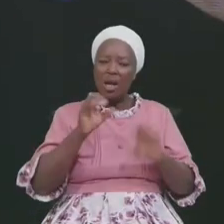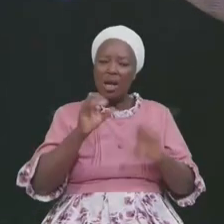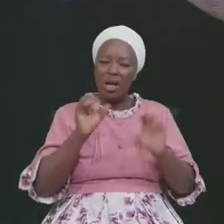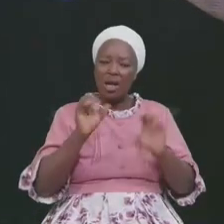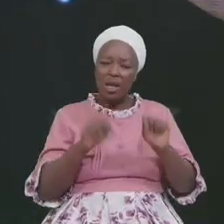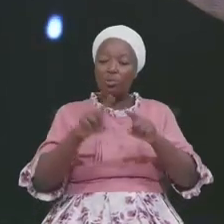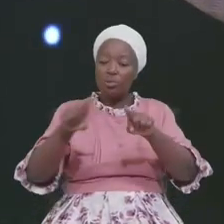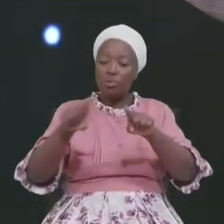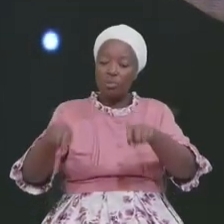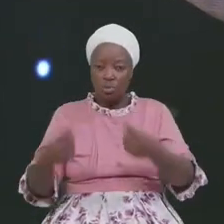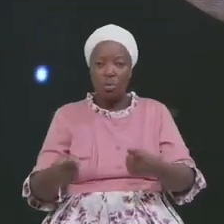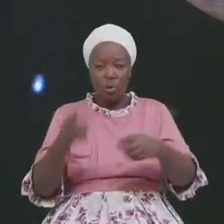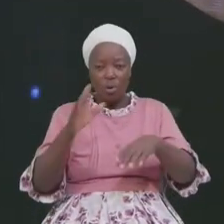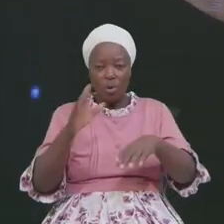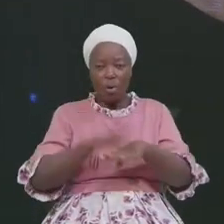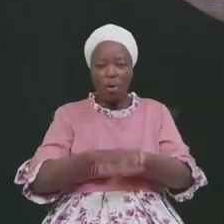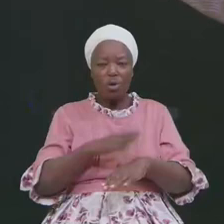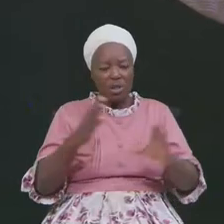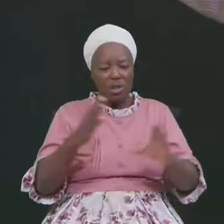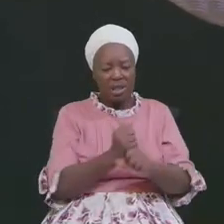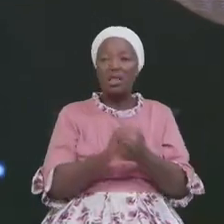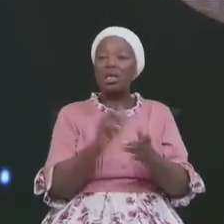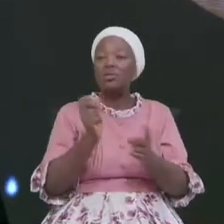d'aller en prenant cette parole